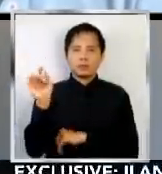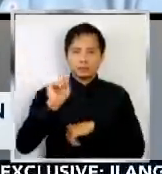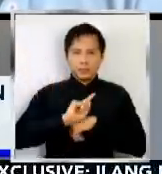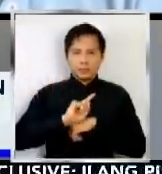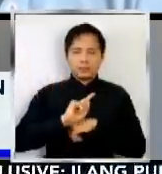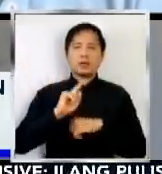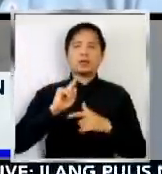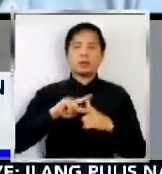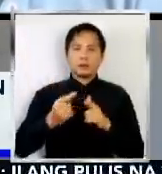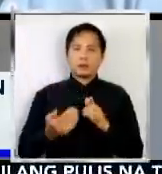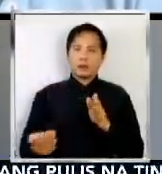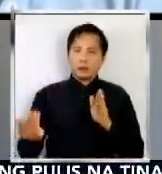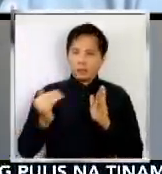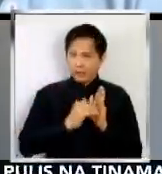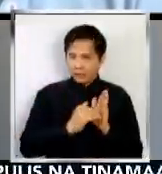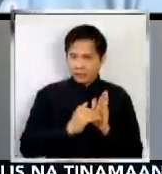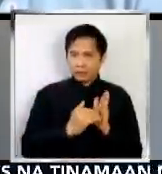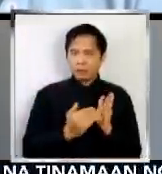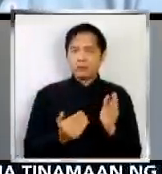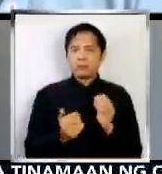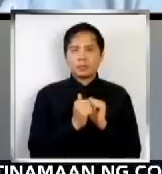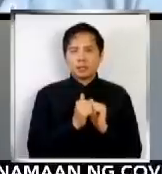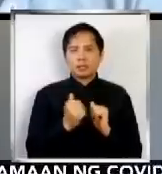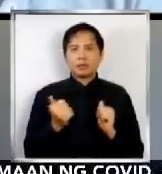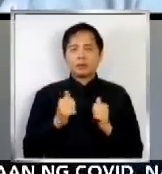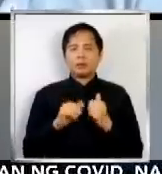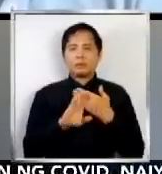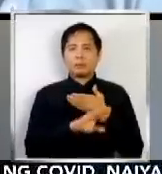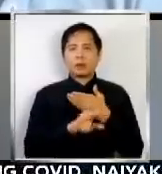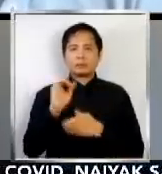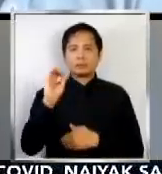zero po yung kanilang bakuna.